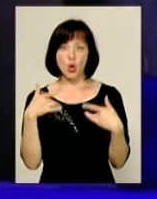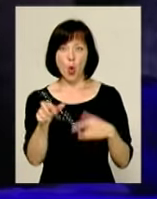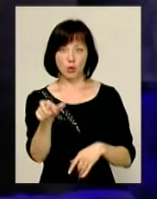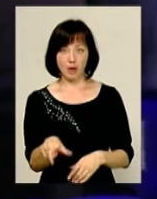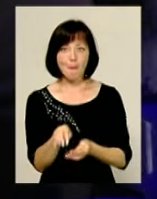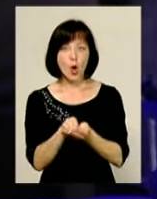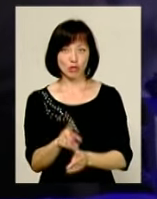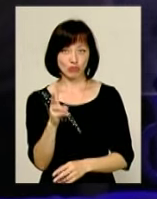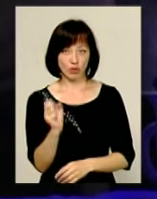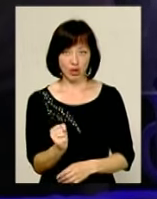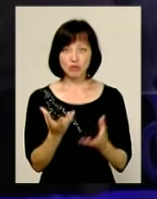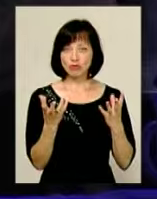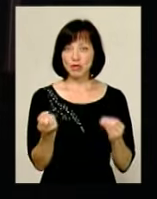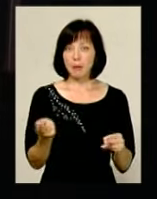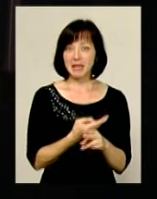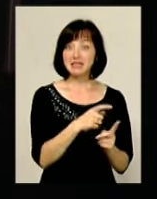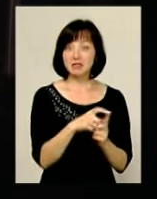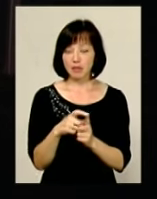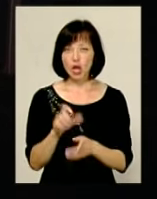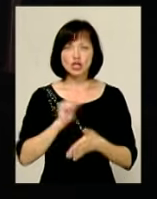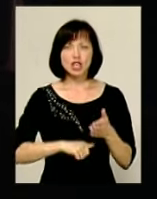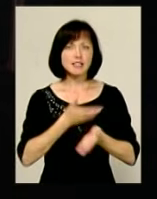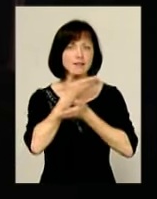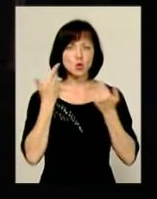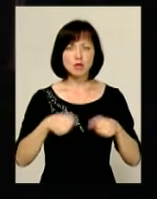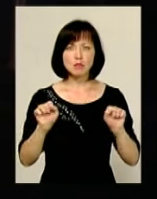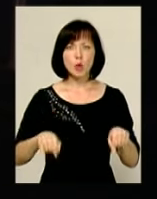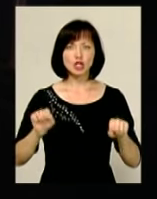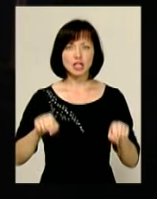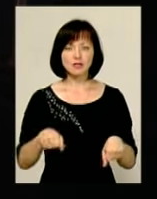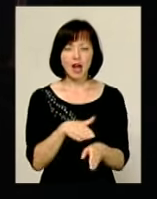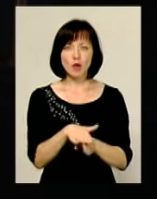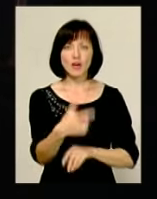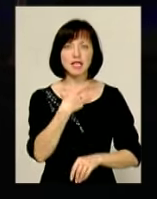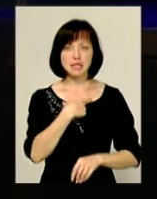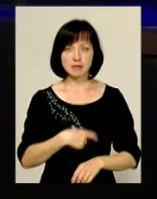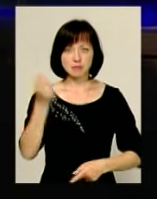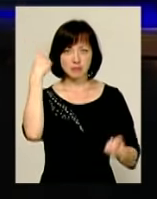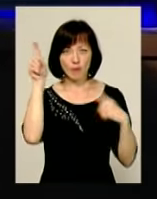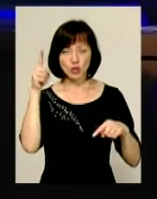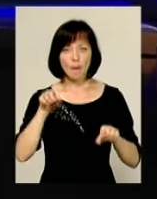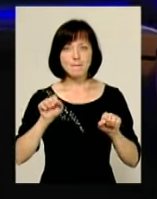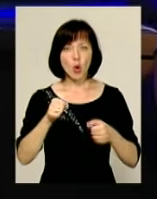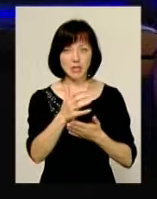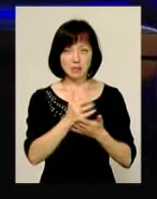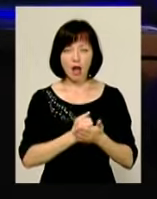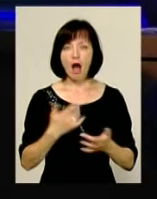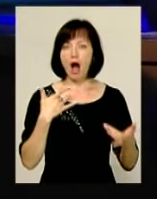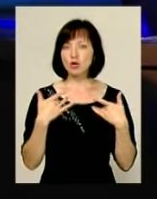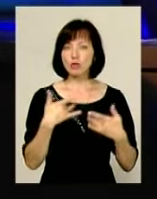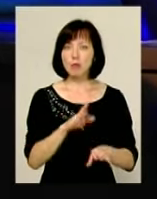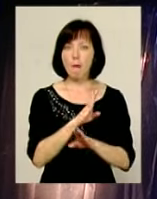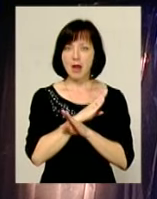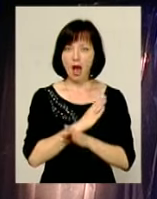роль могильщика та ще й без слів. Через відсутність можливості реалізувати свій творчий потенціал, актор